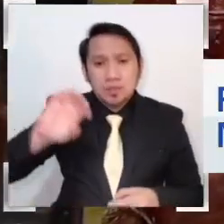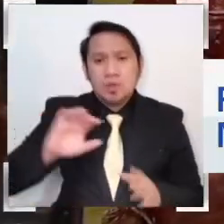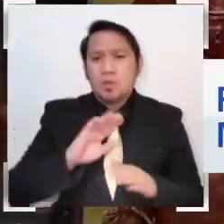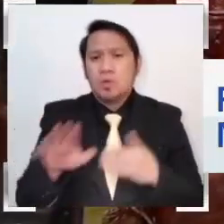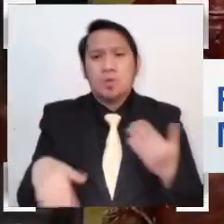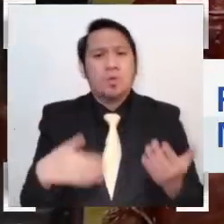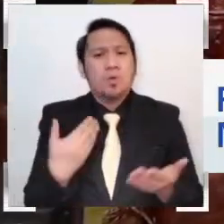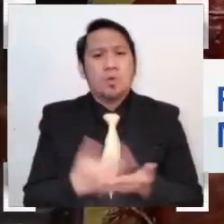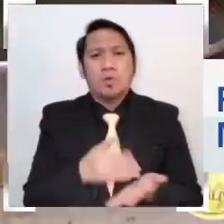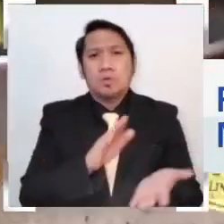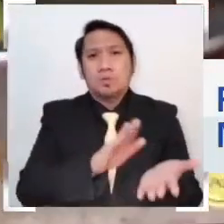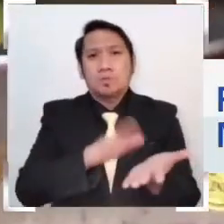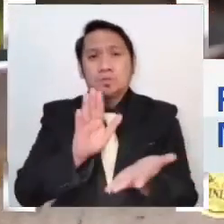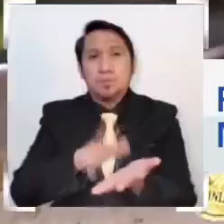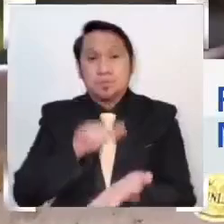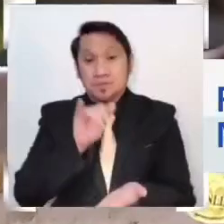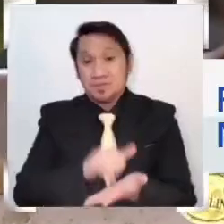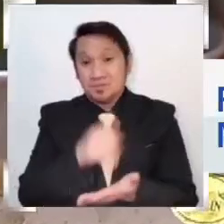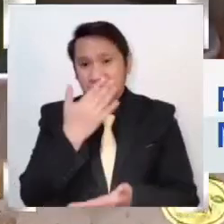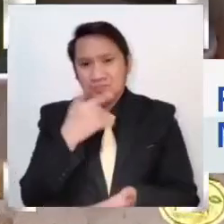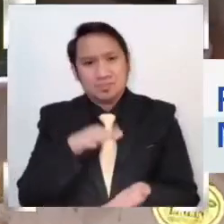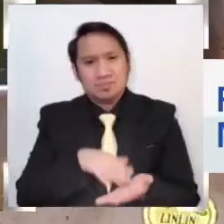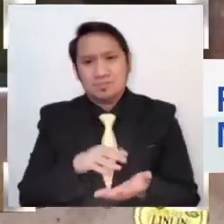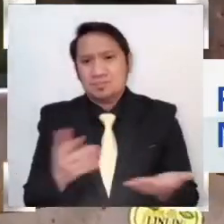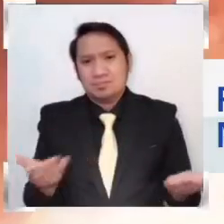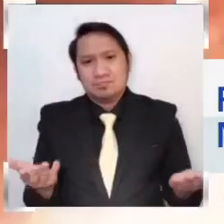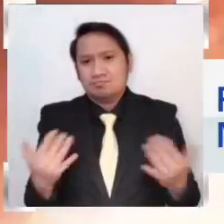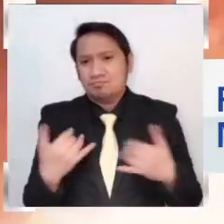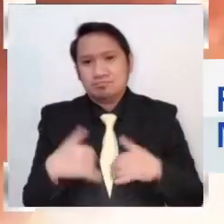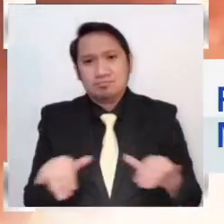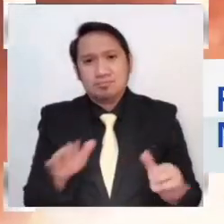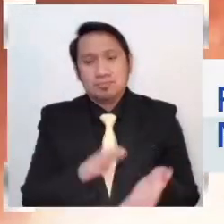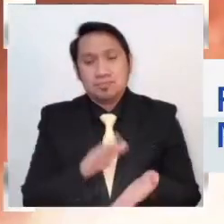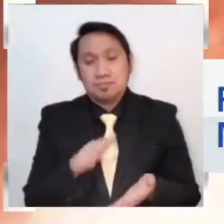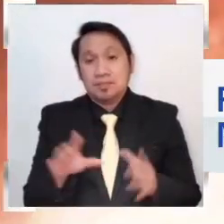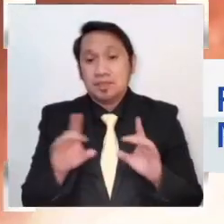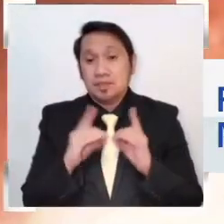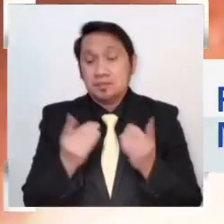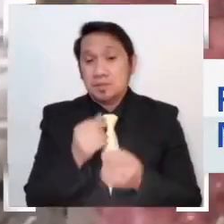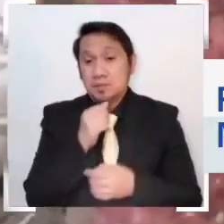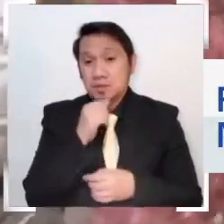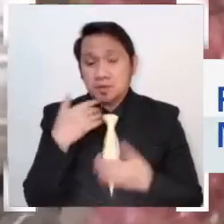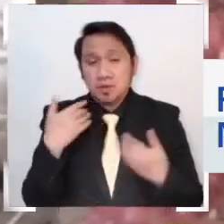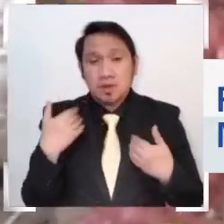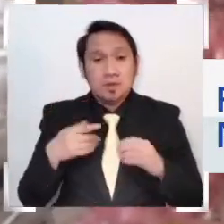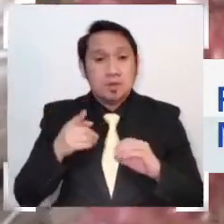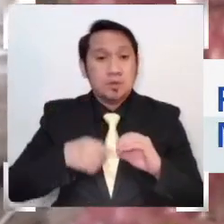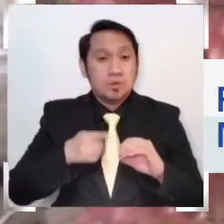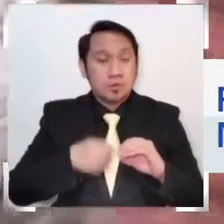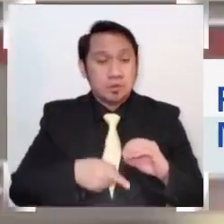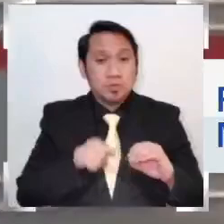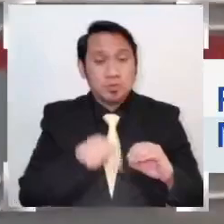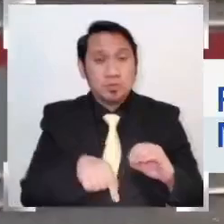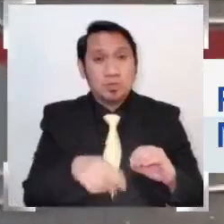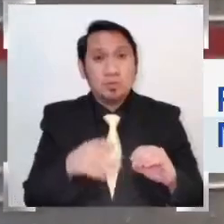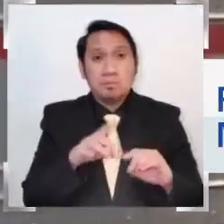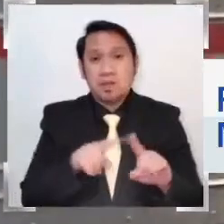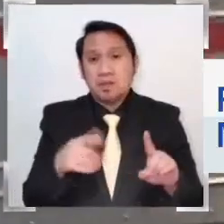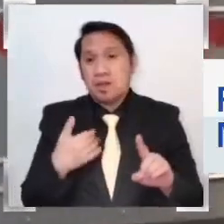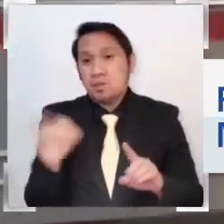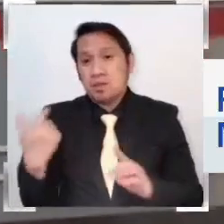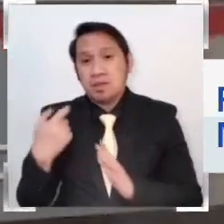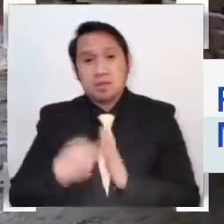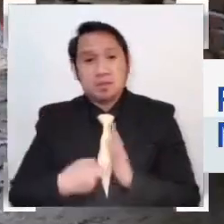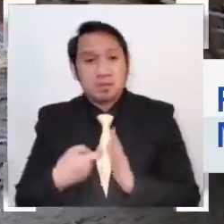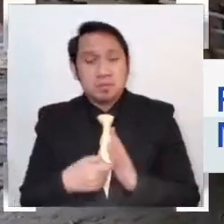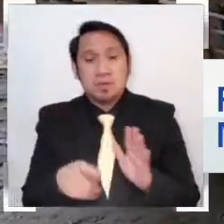mataas din yung baboy. Bagamat napatupad ang DA ng SRP sa sibuyas noong Oktubre, may iba pang gastusin. Tulad sa pagbiyahe